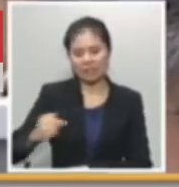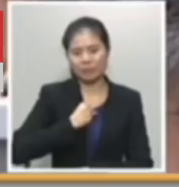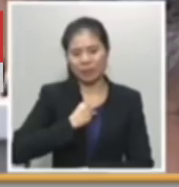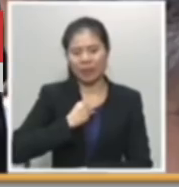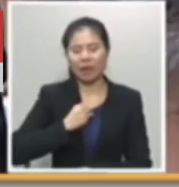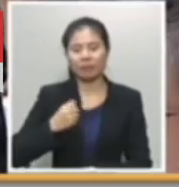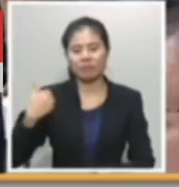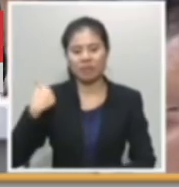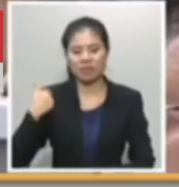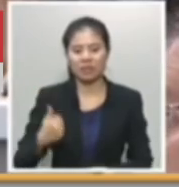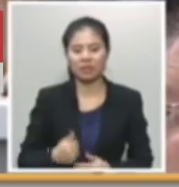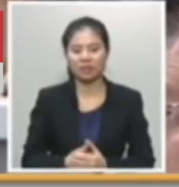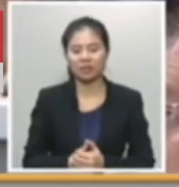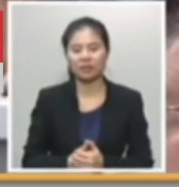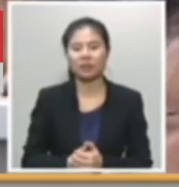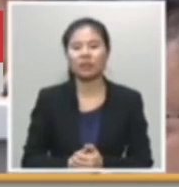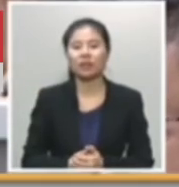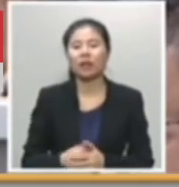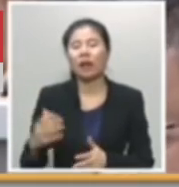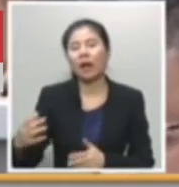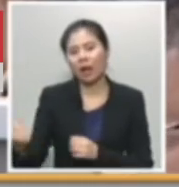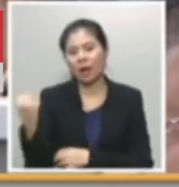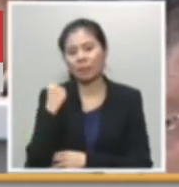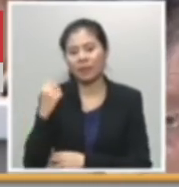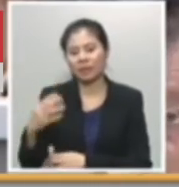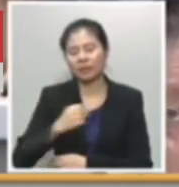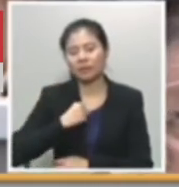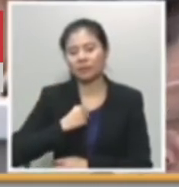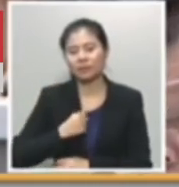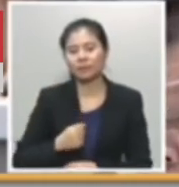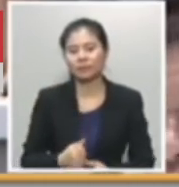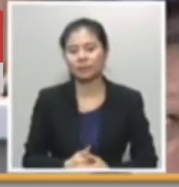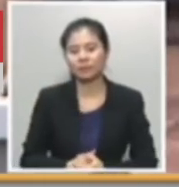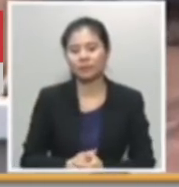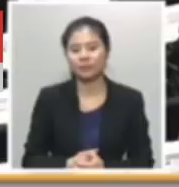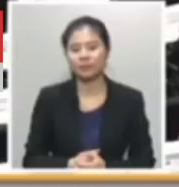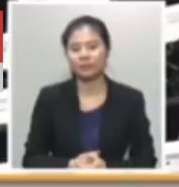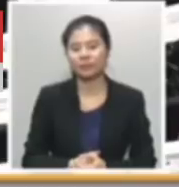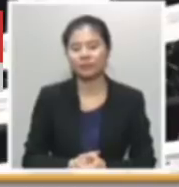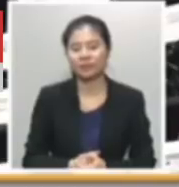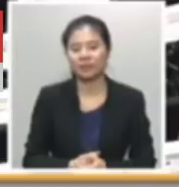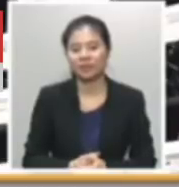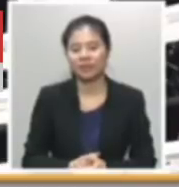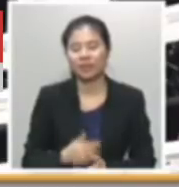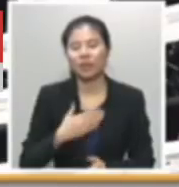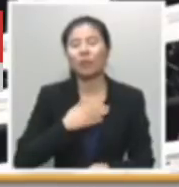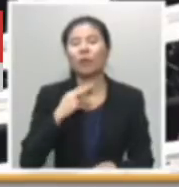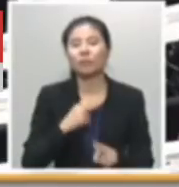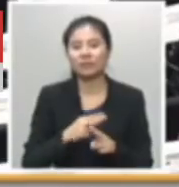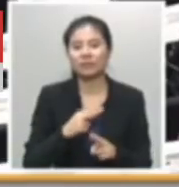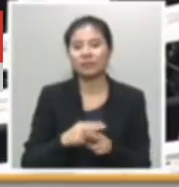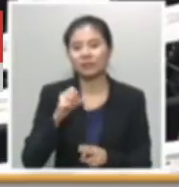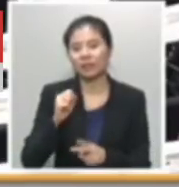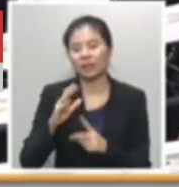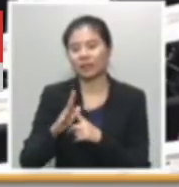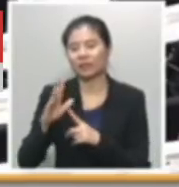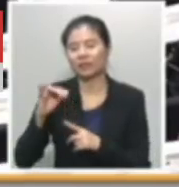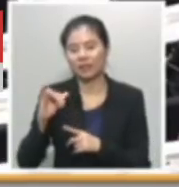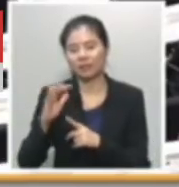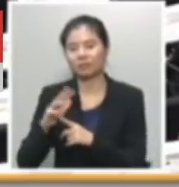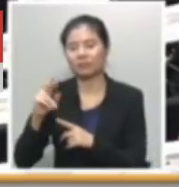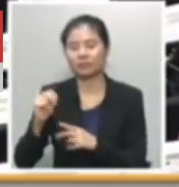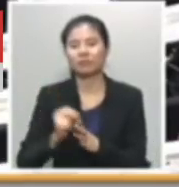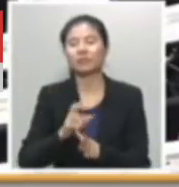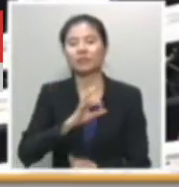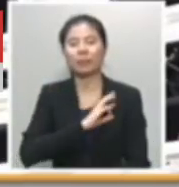เลยท่านปล้นอำนาจและผลาญงบไปมหาศาล ท่านครับกับผมสายันยุติธรรมสมาชิกสภ